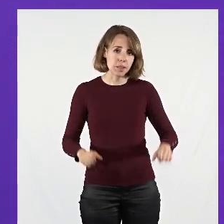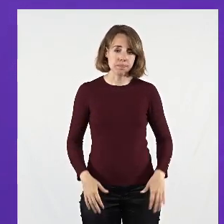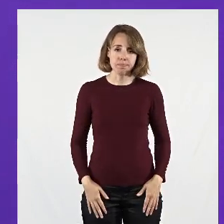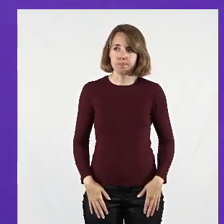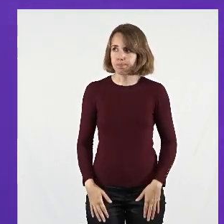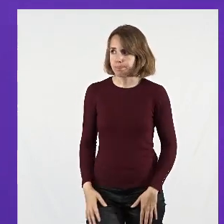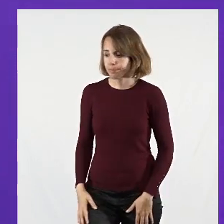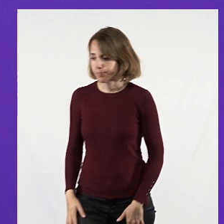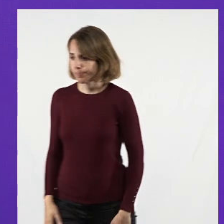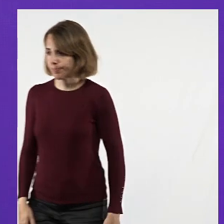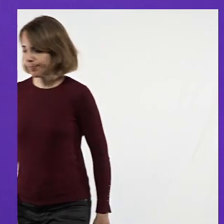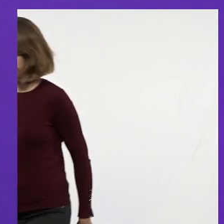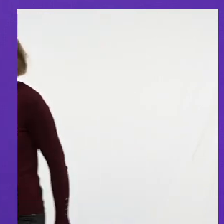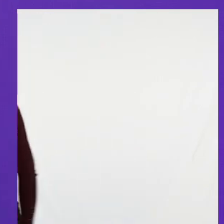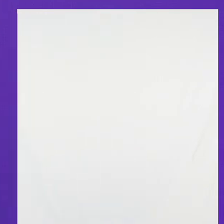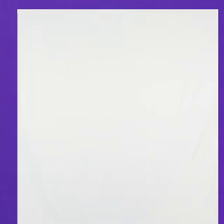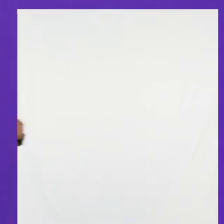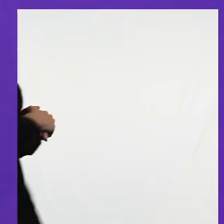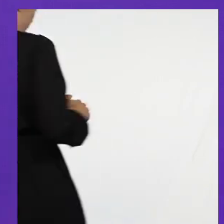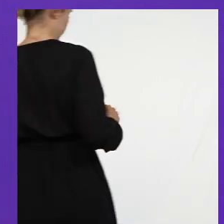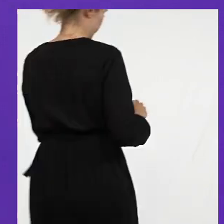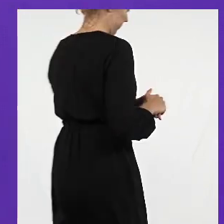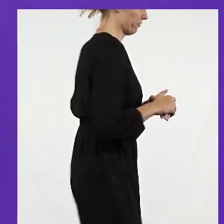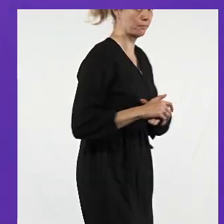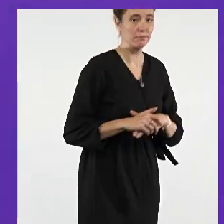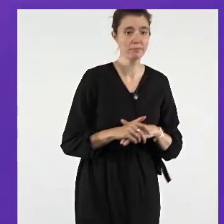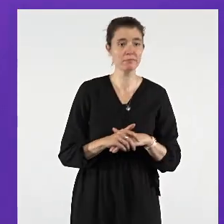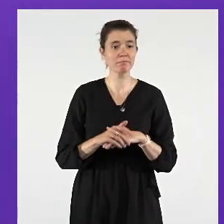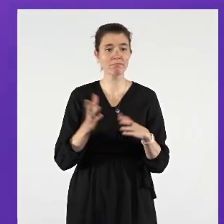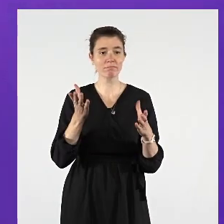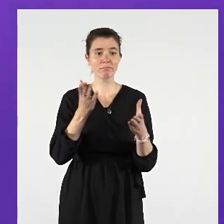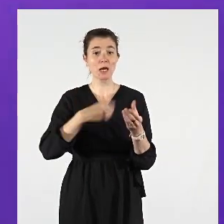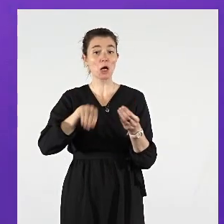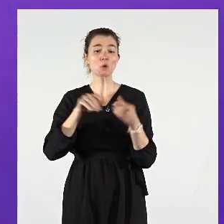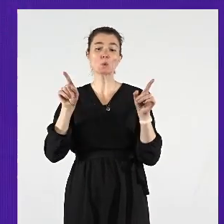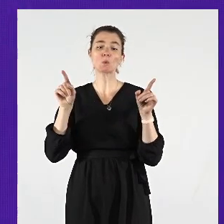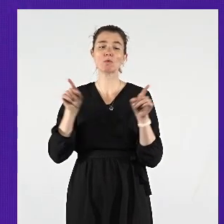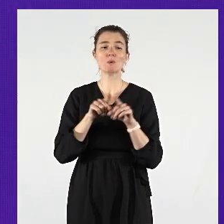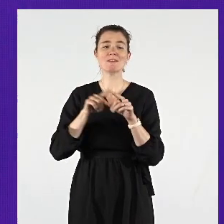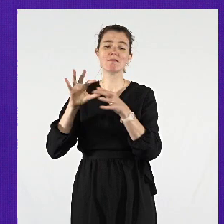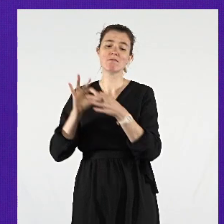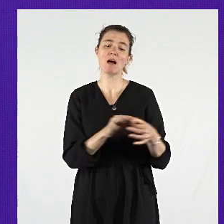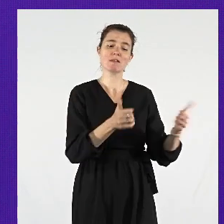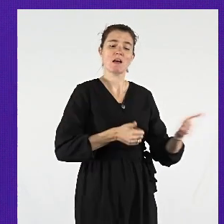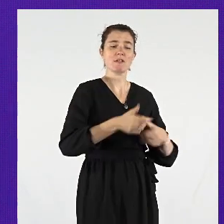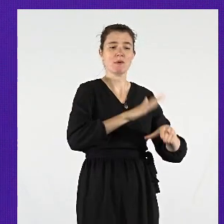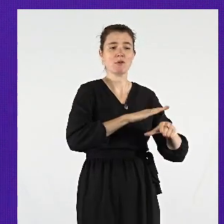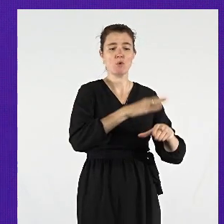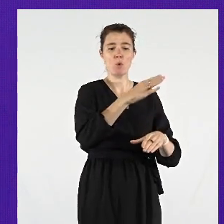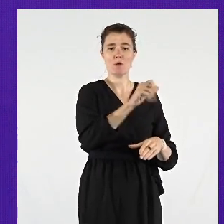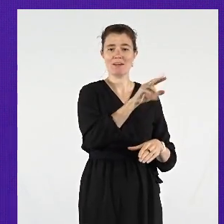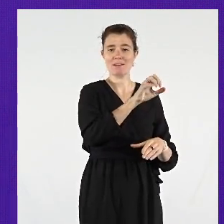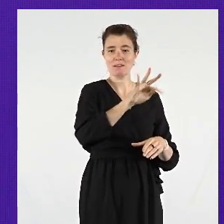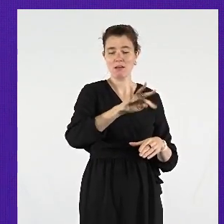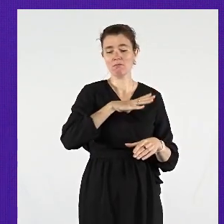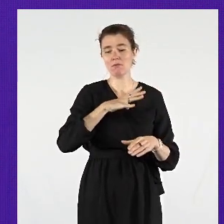l'échelle régionale, il y a, est porté par l'intermédiaire des services prévention des CARSAT, un programme qui s'appelle le programme national TMS Pro. Et